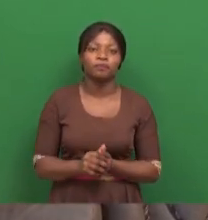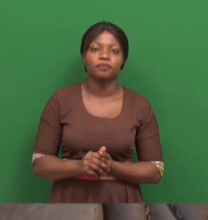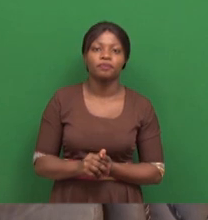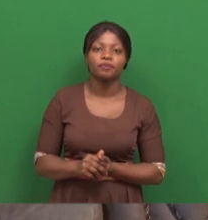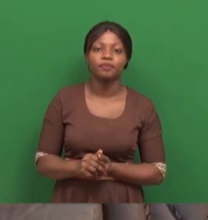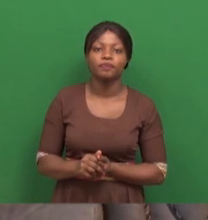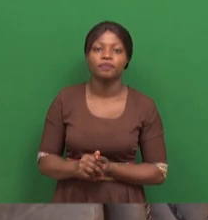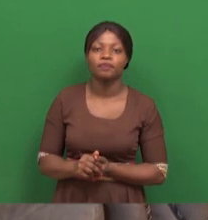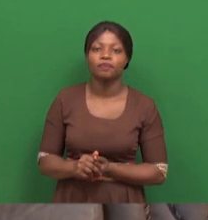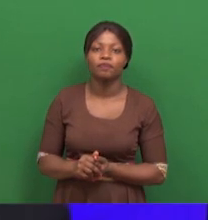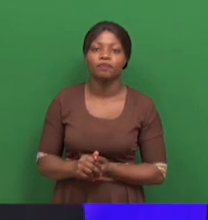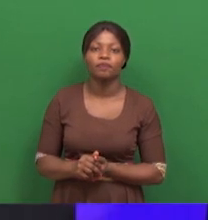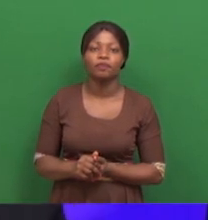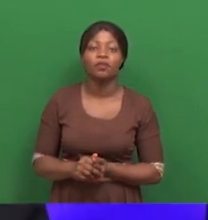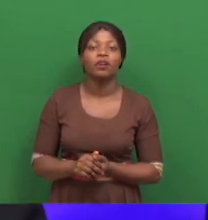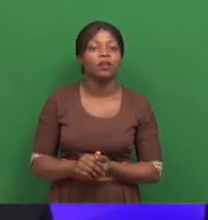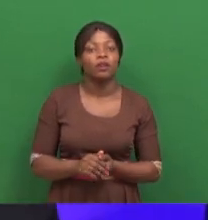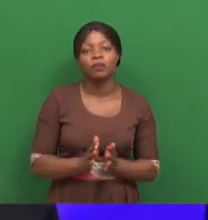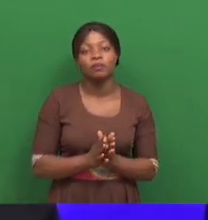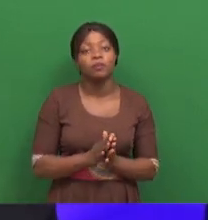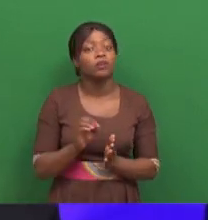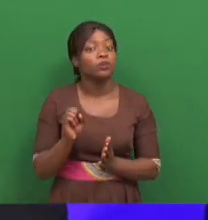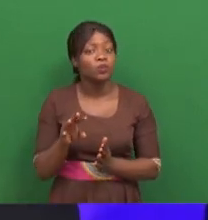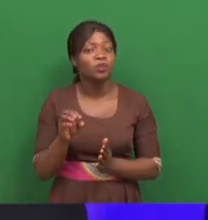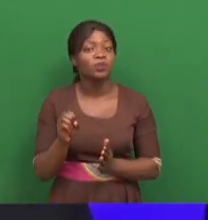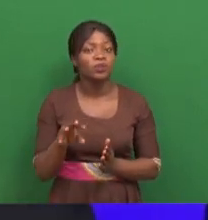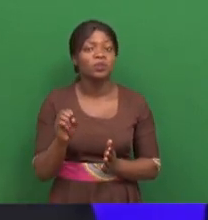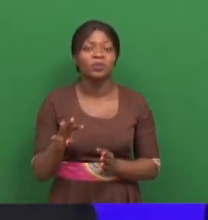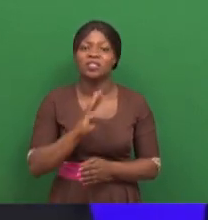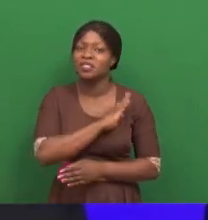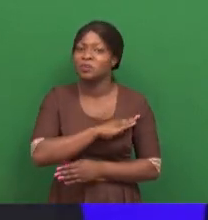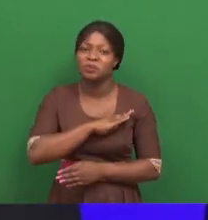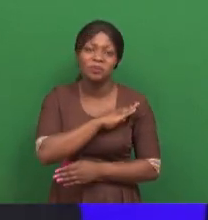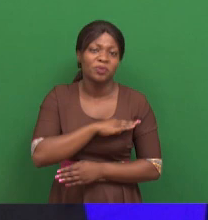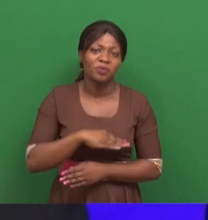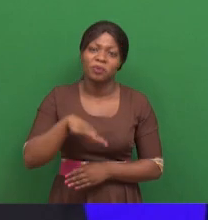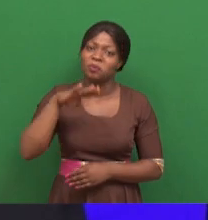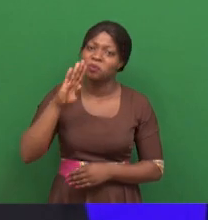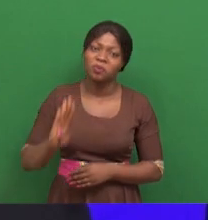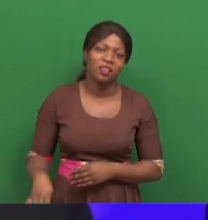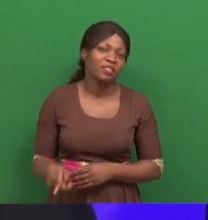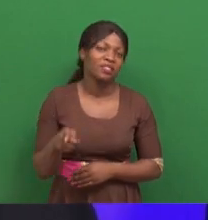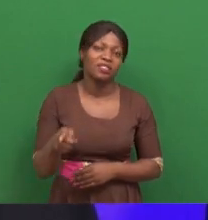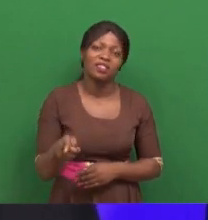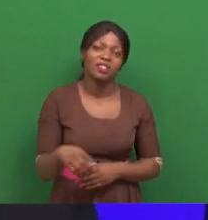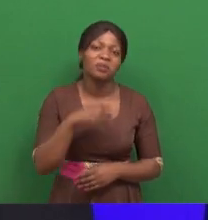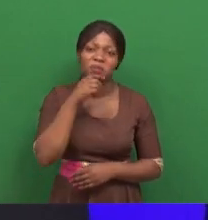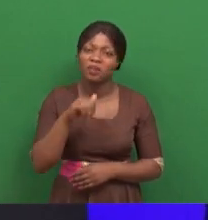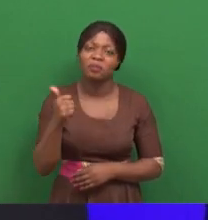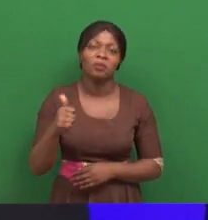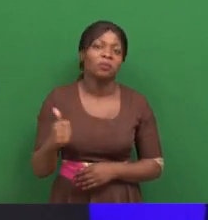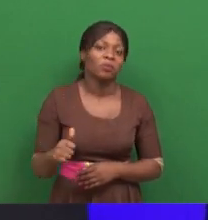seconds hatisisina nguva tine urombo nehunhu hunomboratidzwa nevashandi vedu